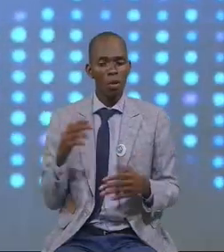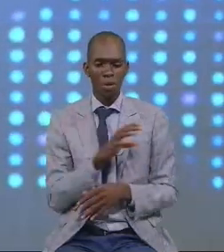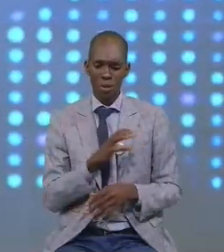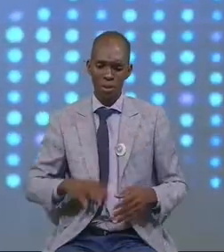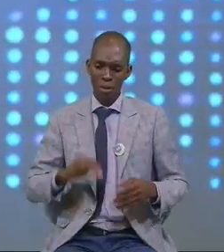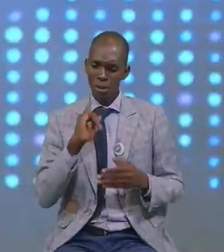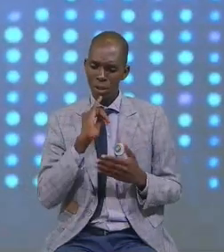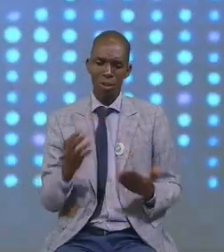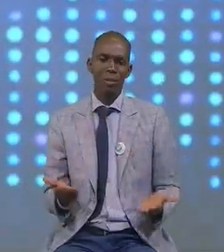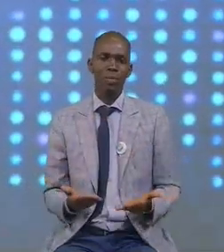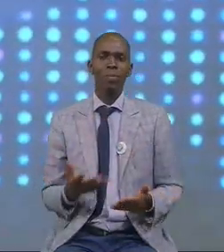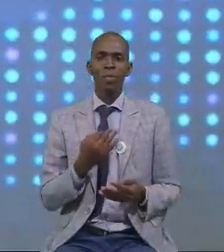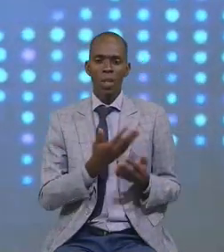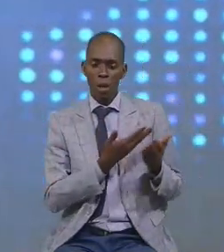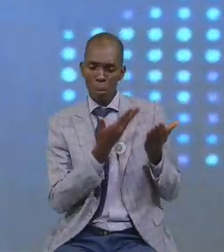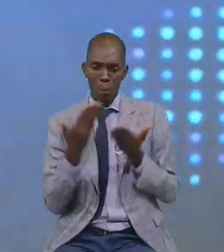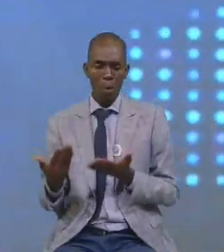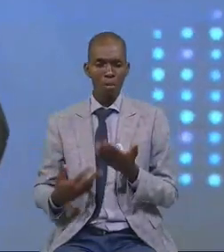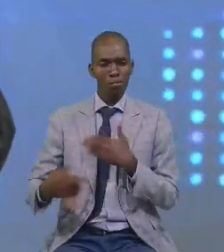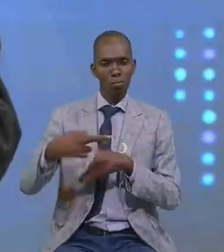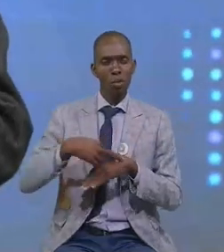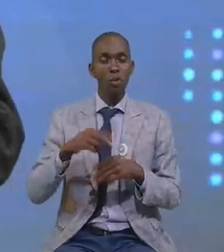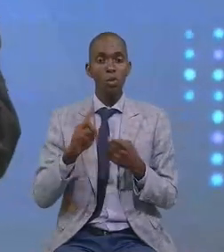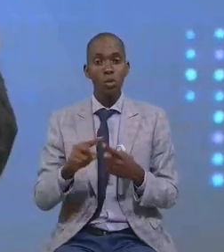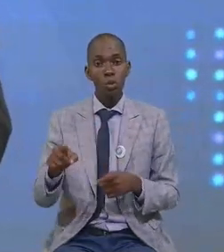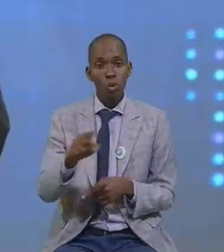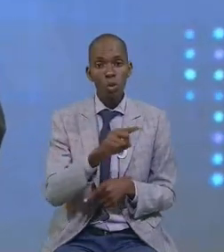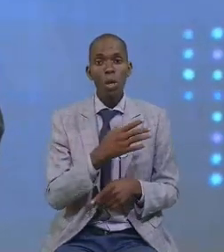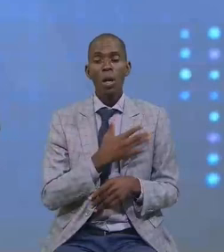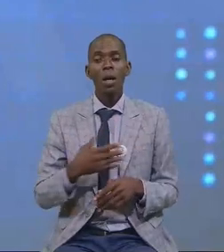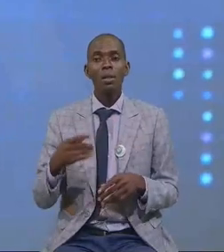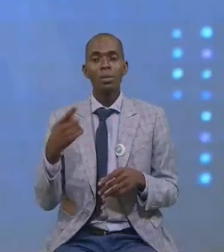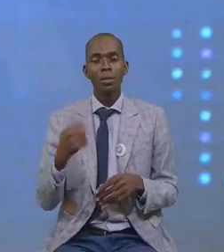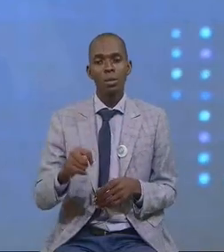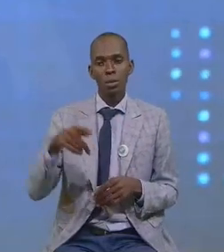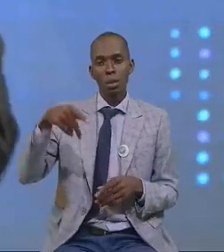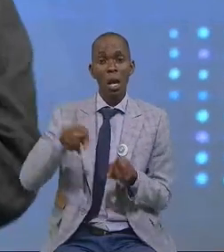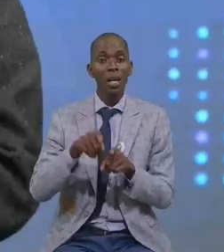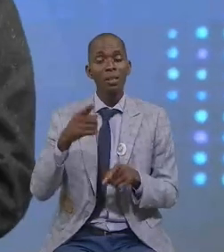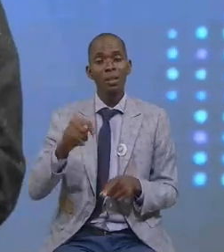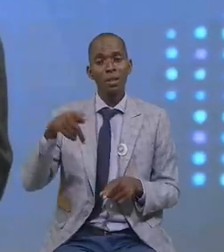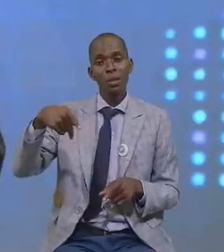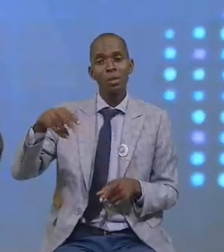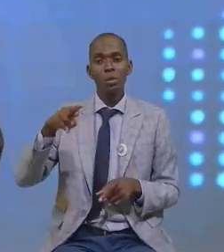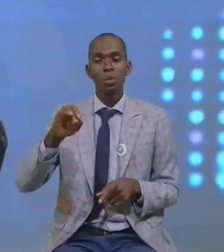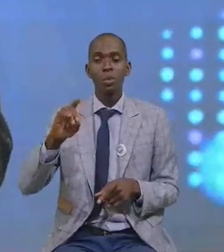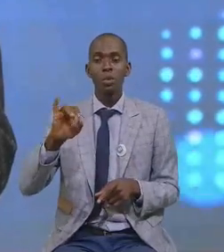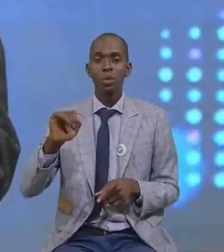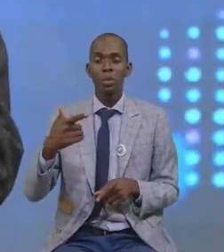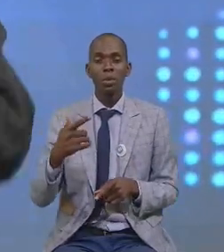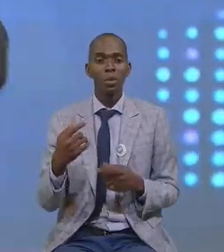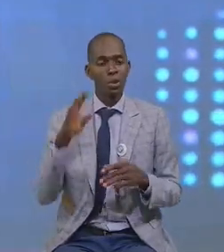ce jour. Il apporte la restauration à toi en tant que fils prodigue, en tant que